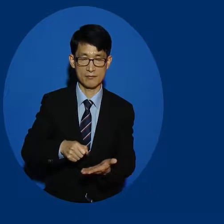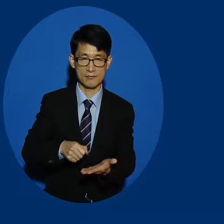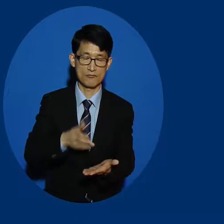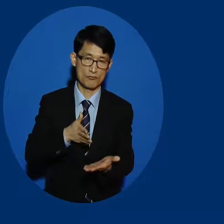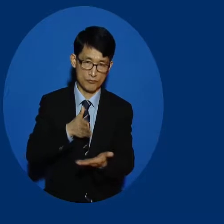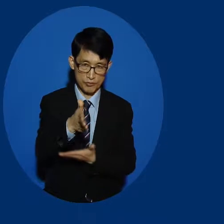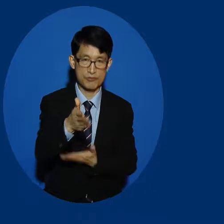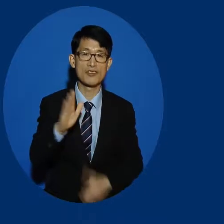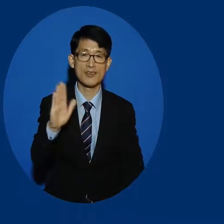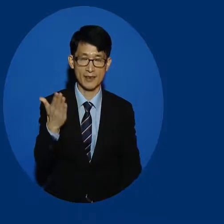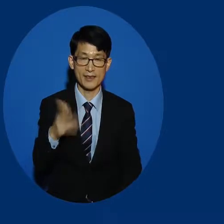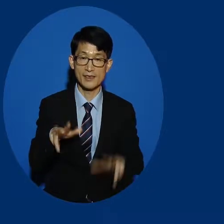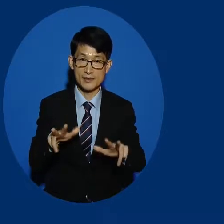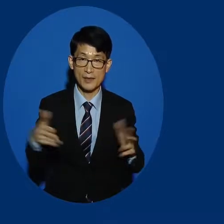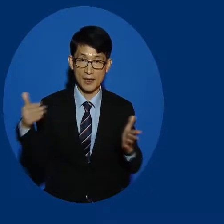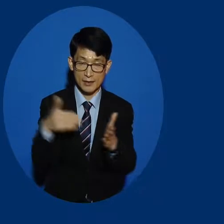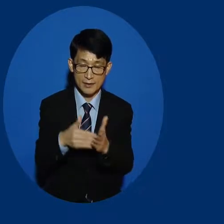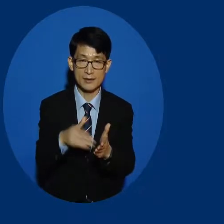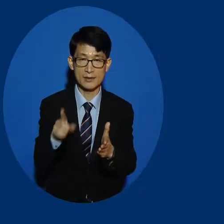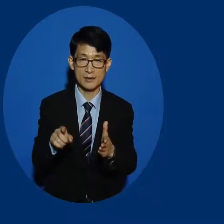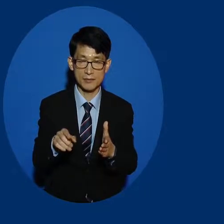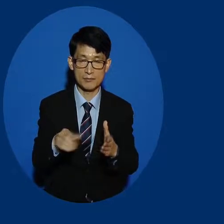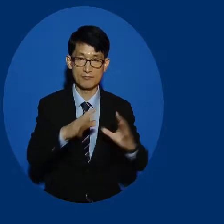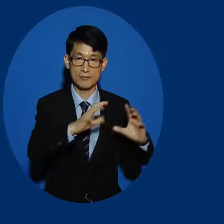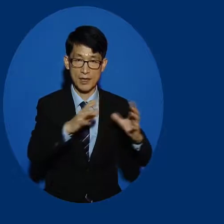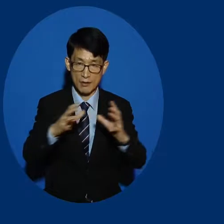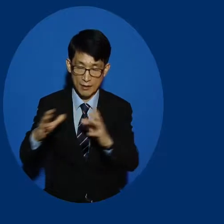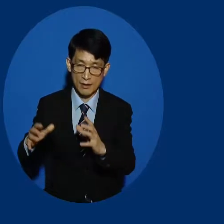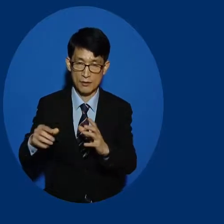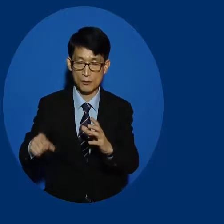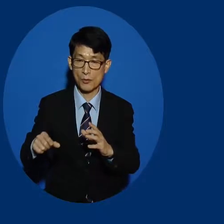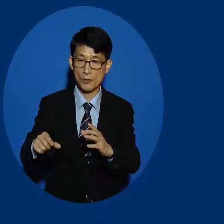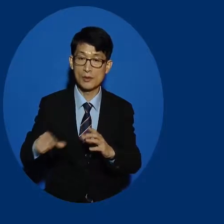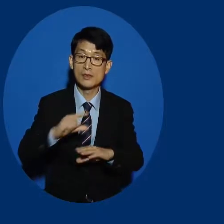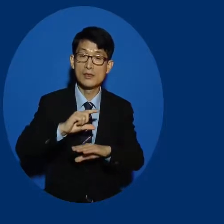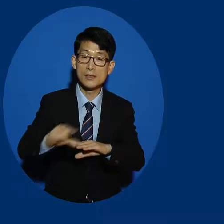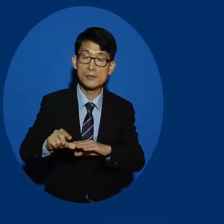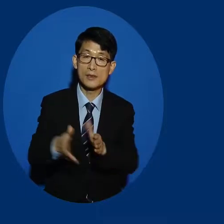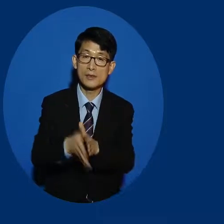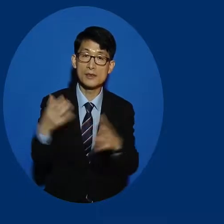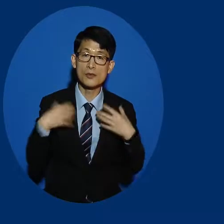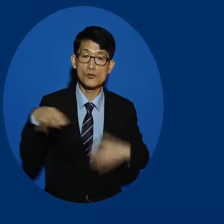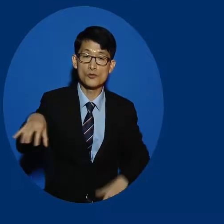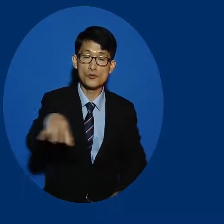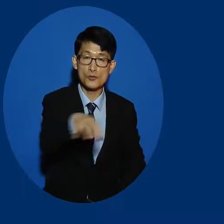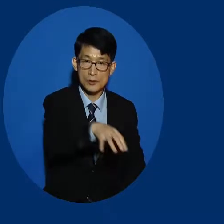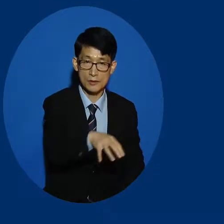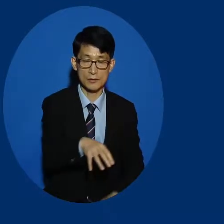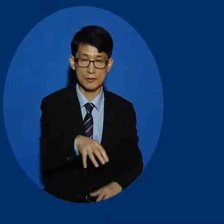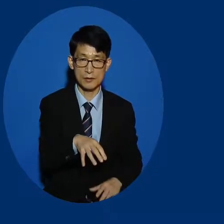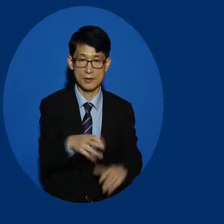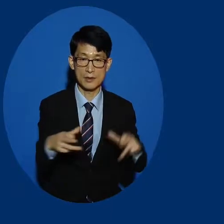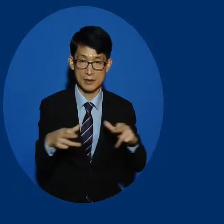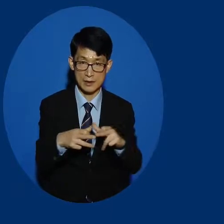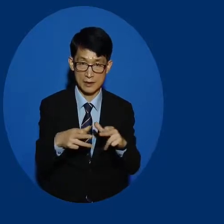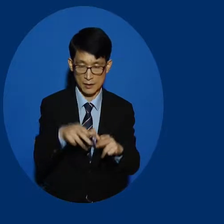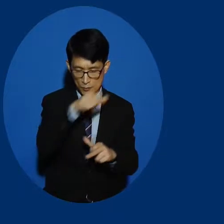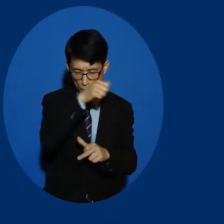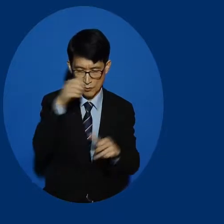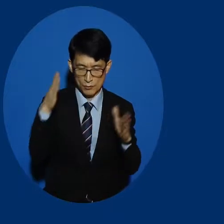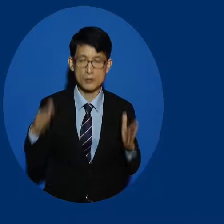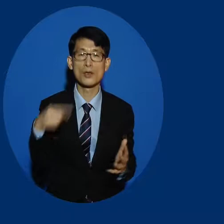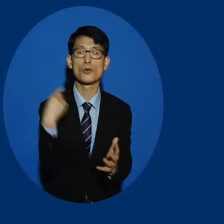그리고 지금까지 국가와 지자체에서 조금 더 본격적인